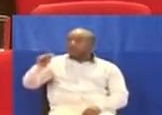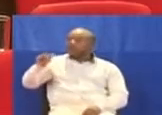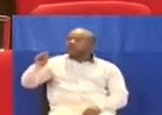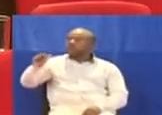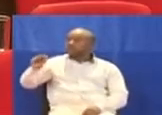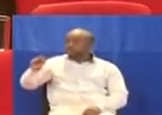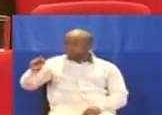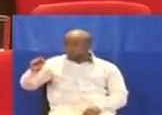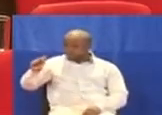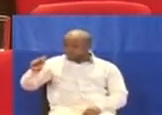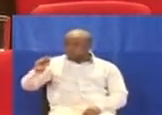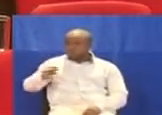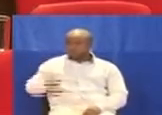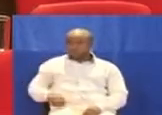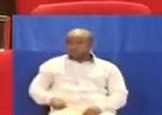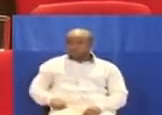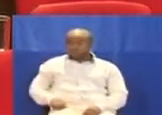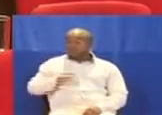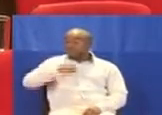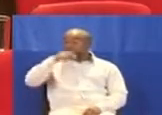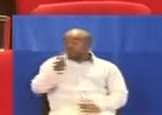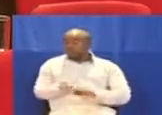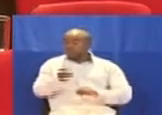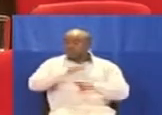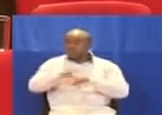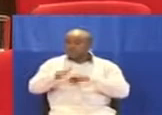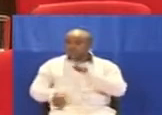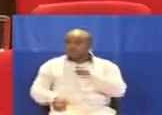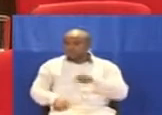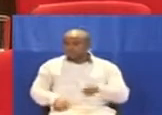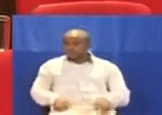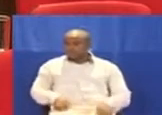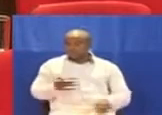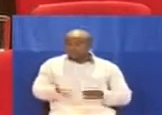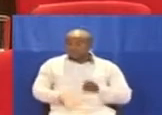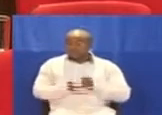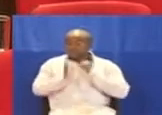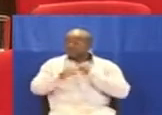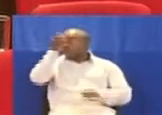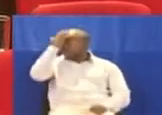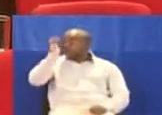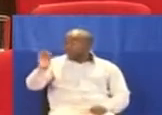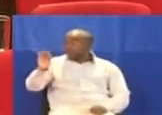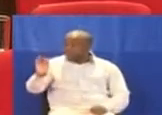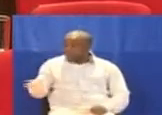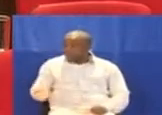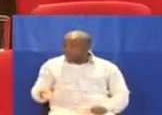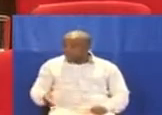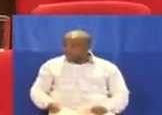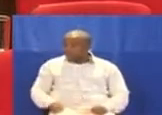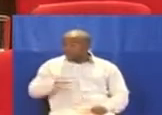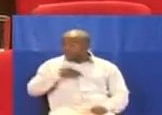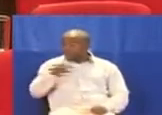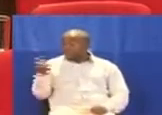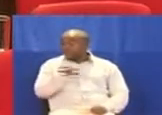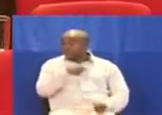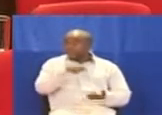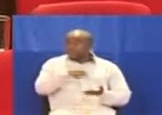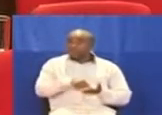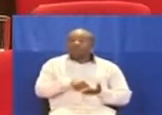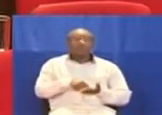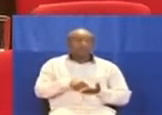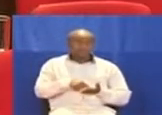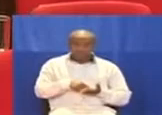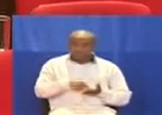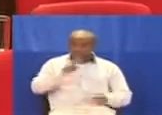kwenye bunge lako hili. Anafahamu Joshua, msaidizi wako, nilimwambia kwamba nafika mahali nashindwa kuhendo